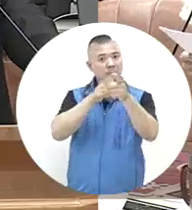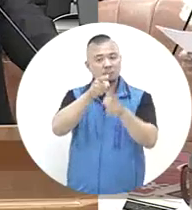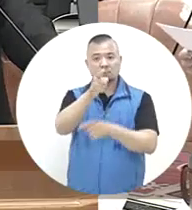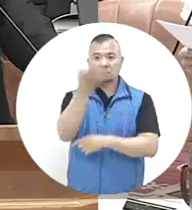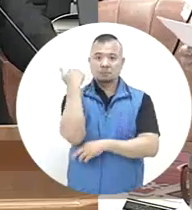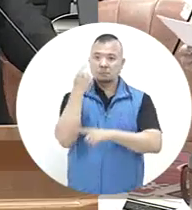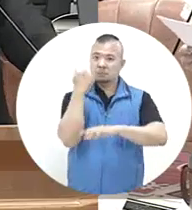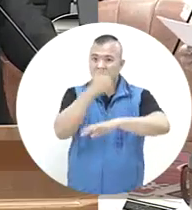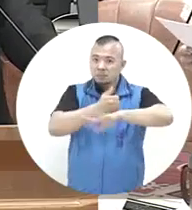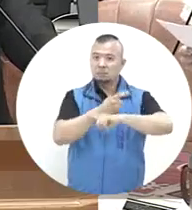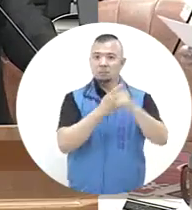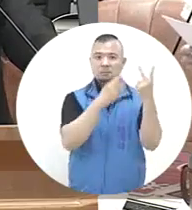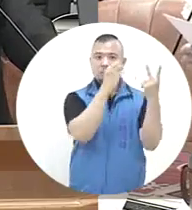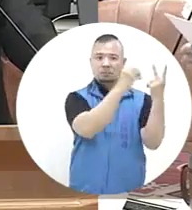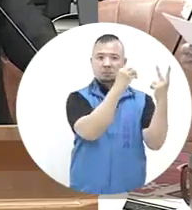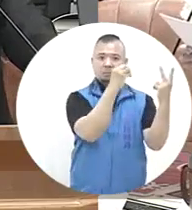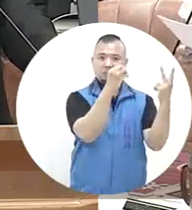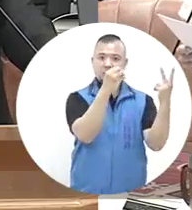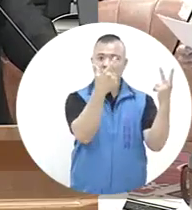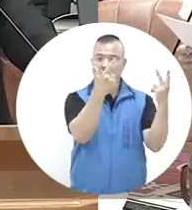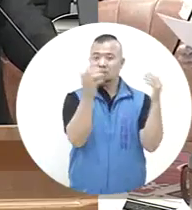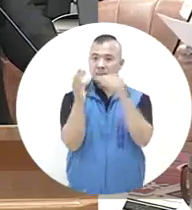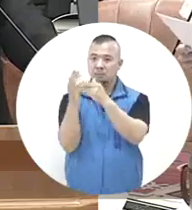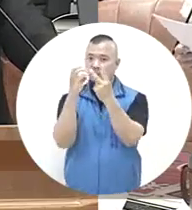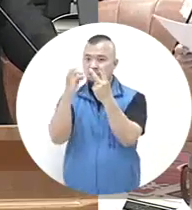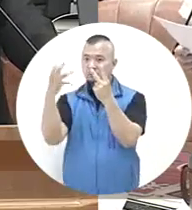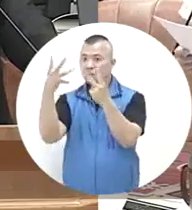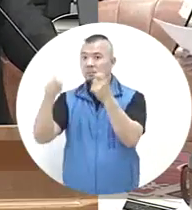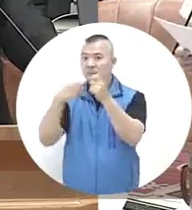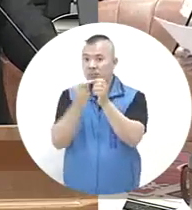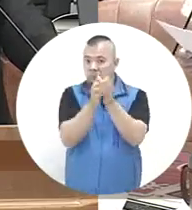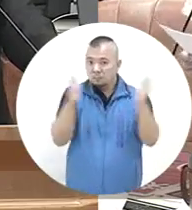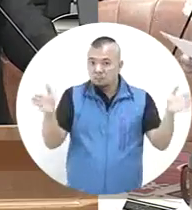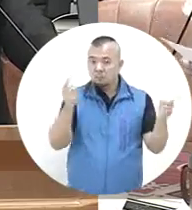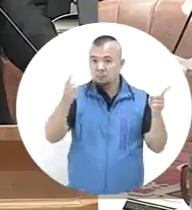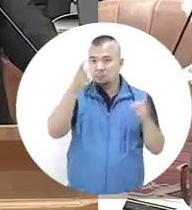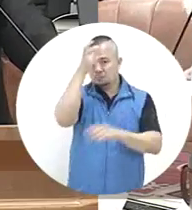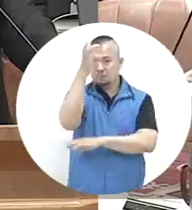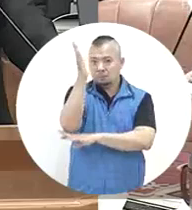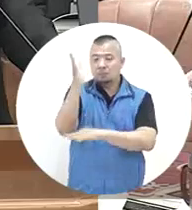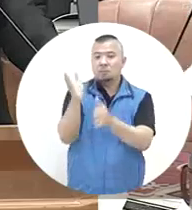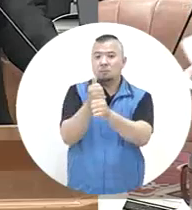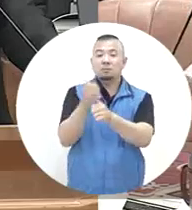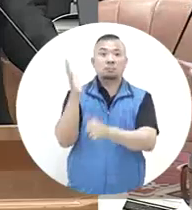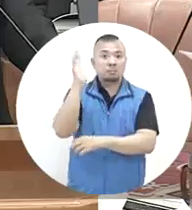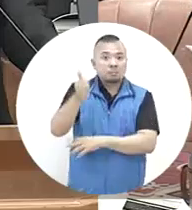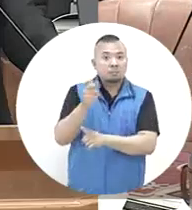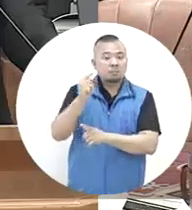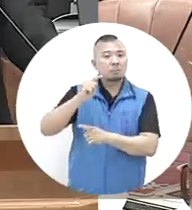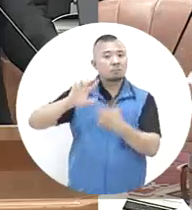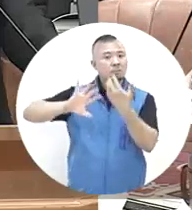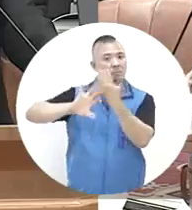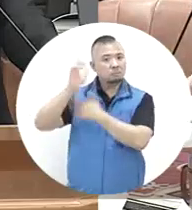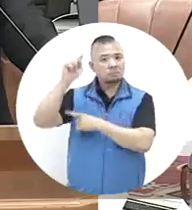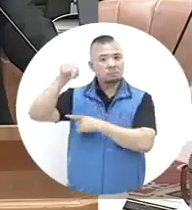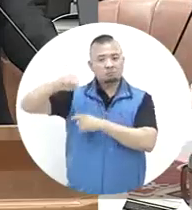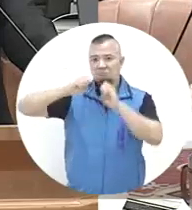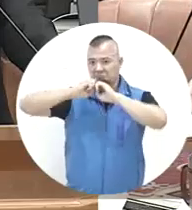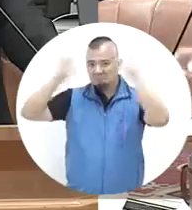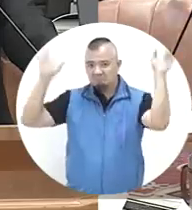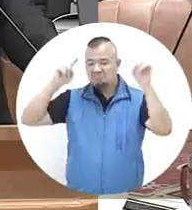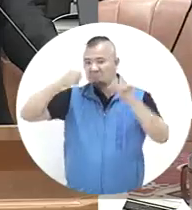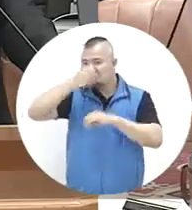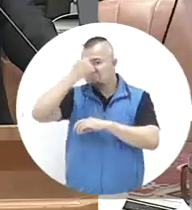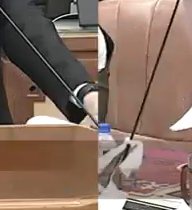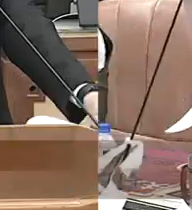间，2006年到2008年期间哈、哦，有不少的重大通缉犯到国外。来看一下这一张图，您还记